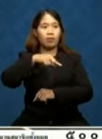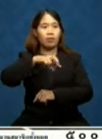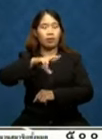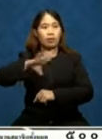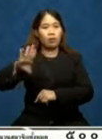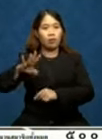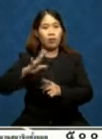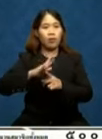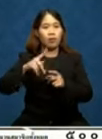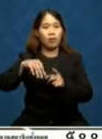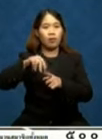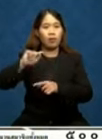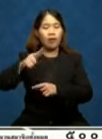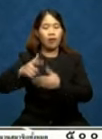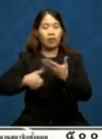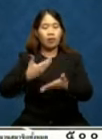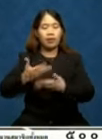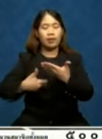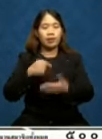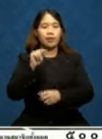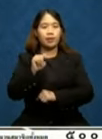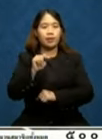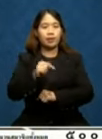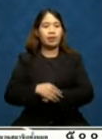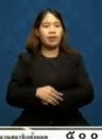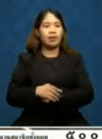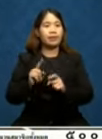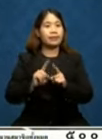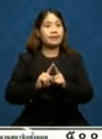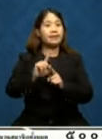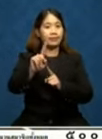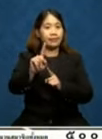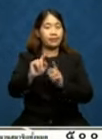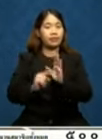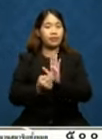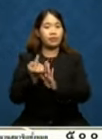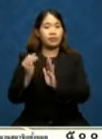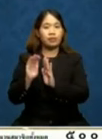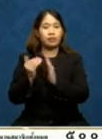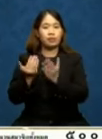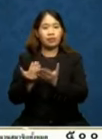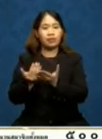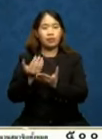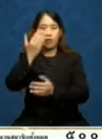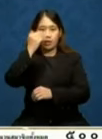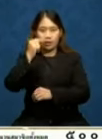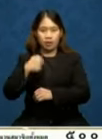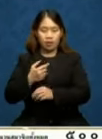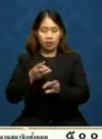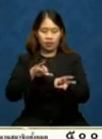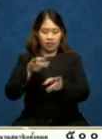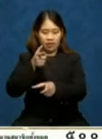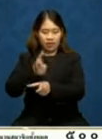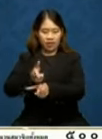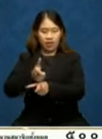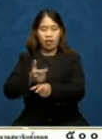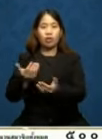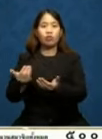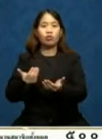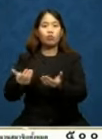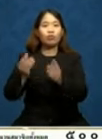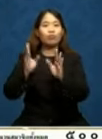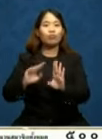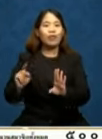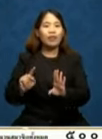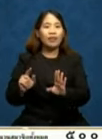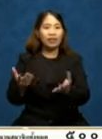บับที่พ.ศ.ครับความรุนแรงแรกครับสร้างที่ครอบครัวค่านิยมในการเลี้ยงดูเด็กแบบใดกันครับสุภาษิตที่บ